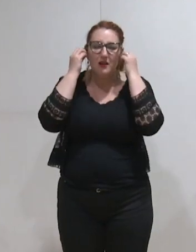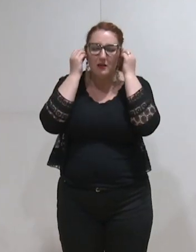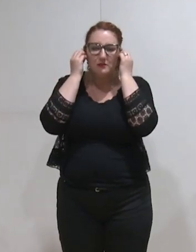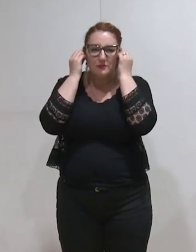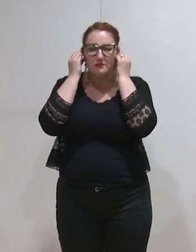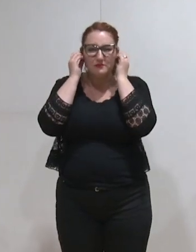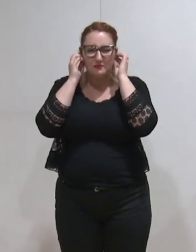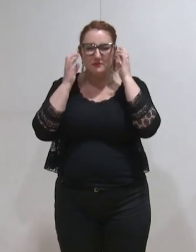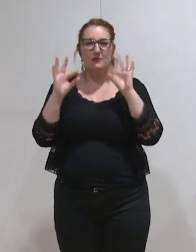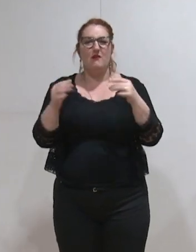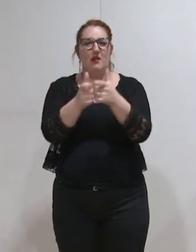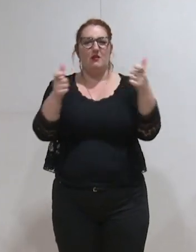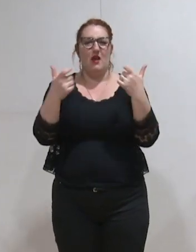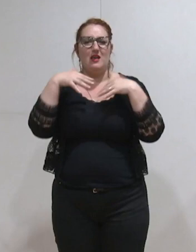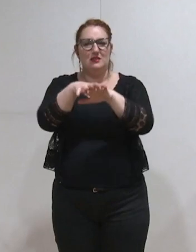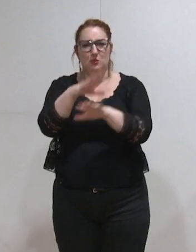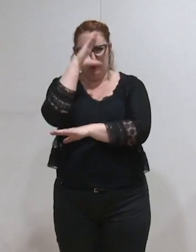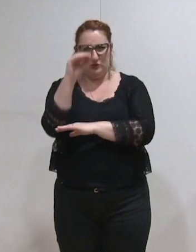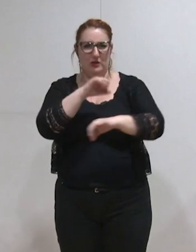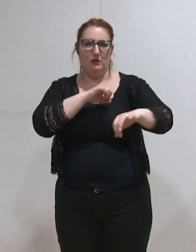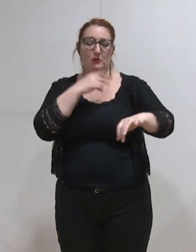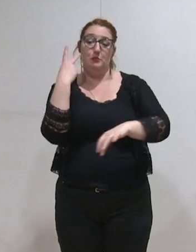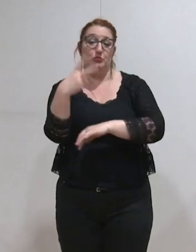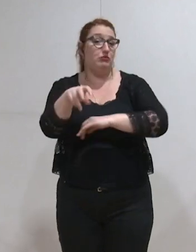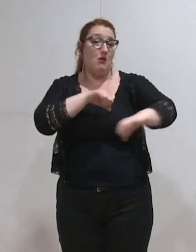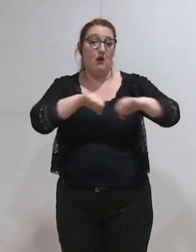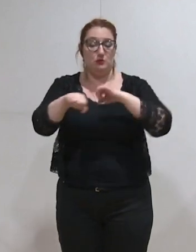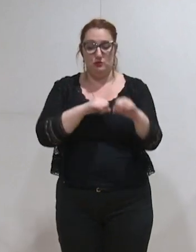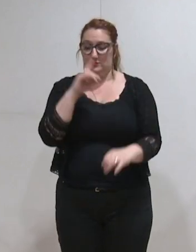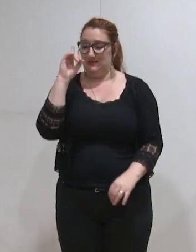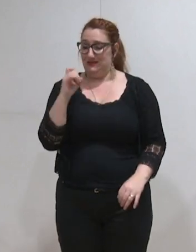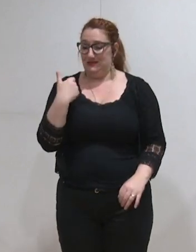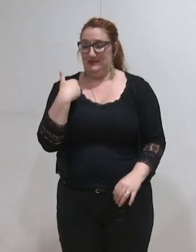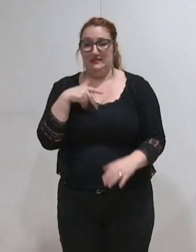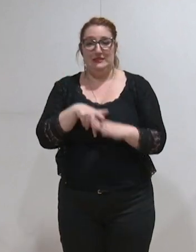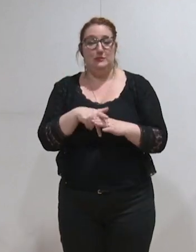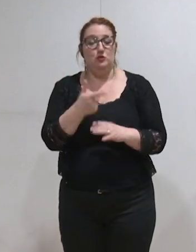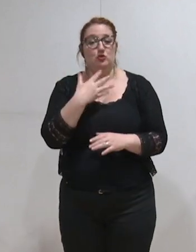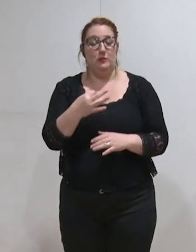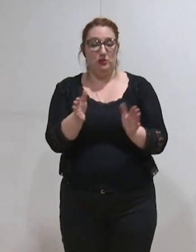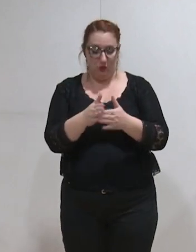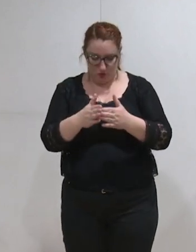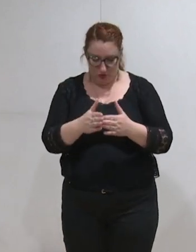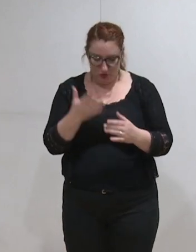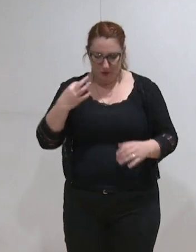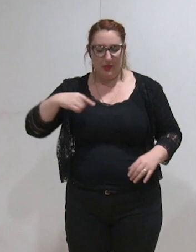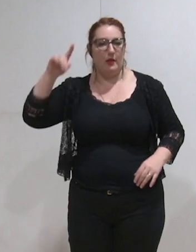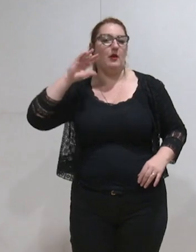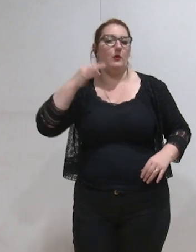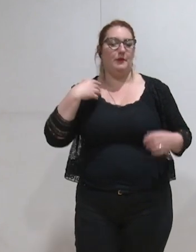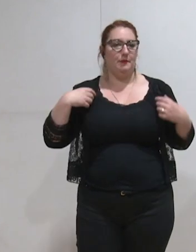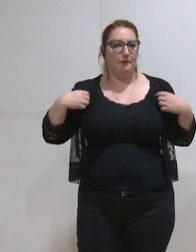professionnelle alors on a demandé ça en début de semaine malheureusement peut-être semaine dernière oui